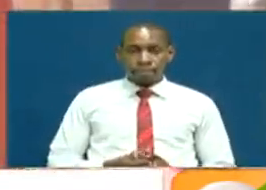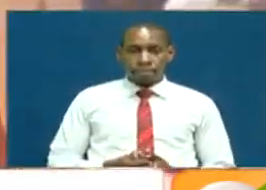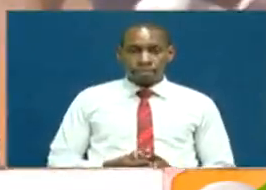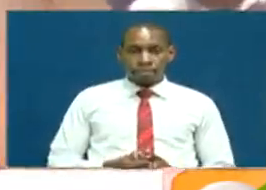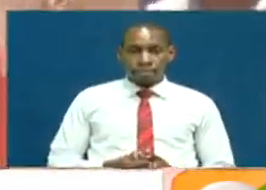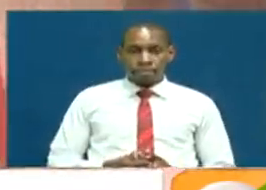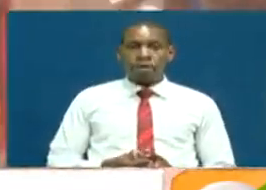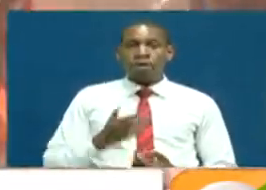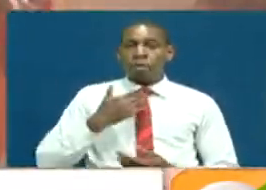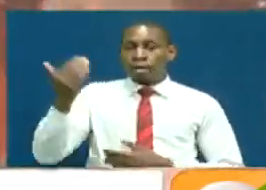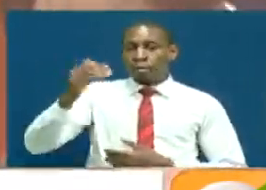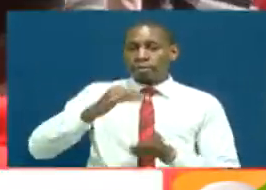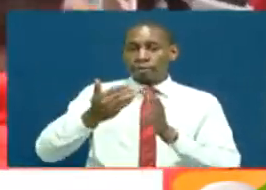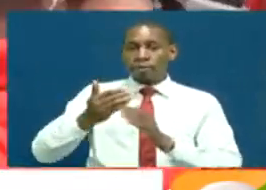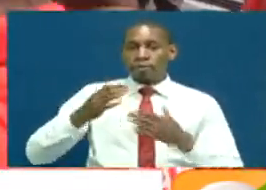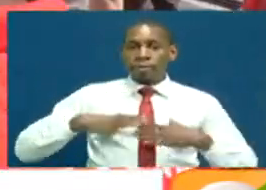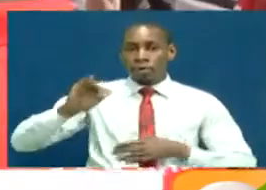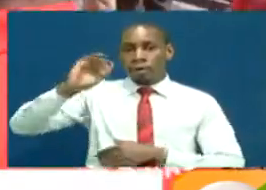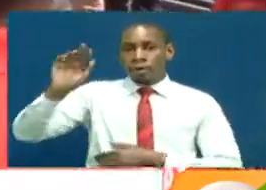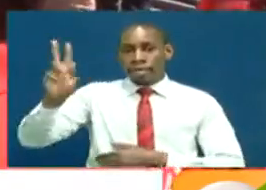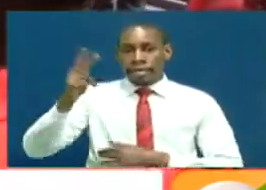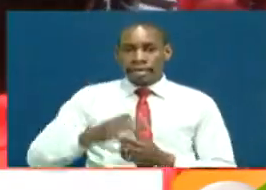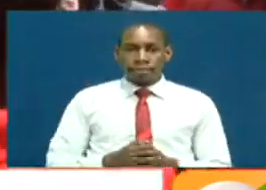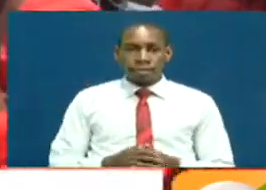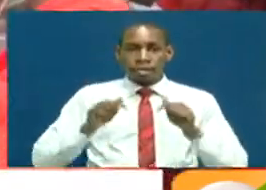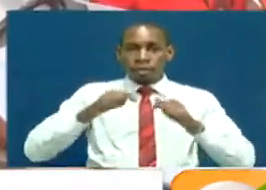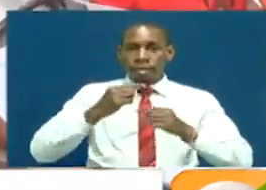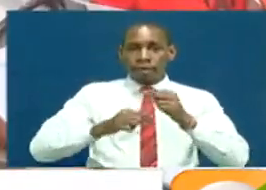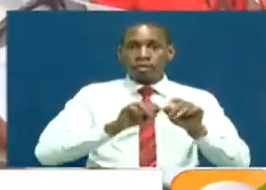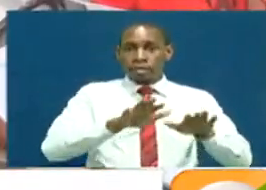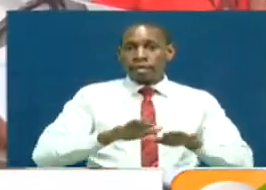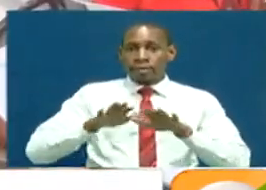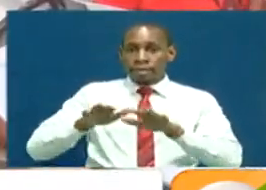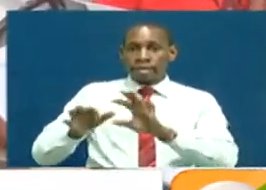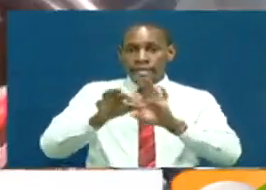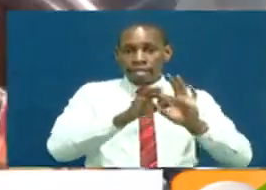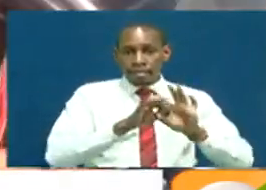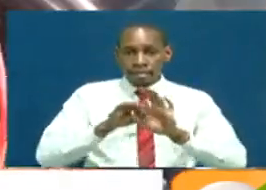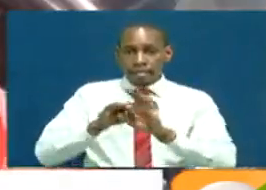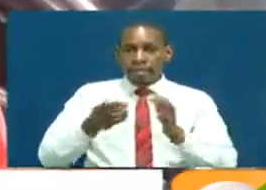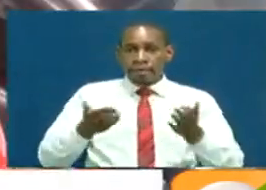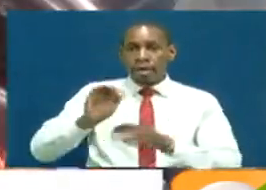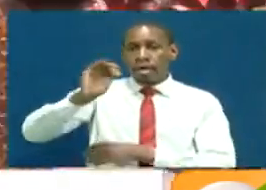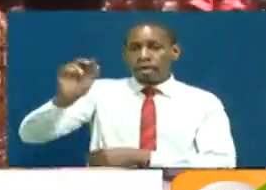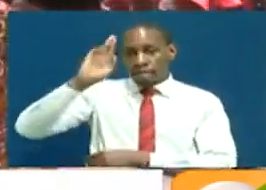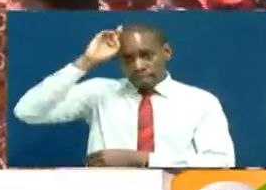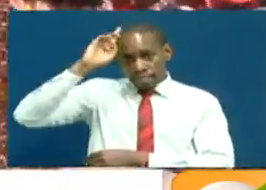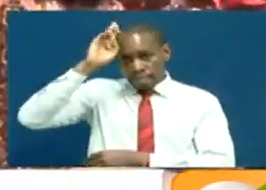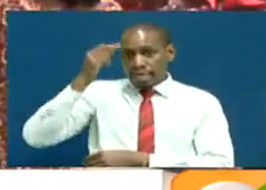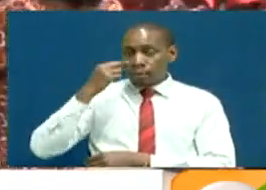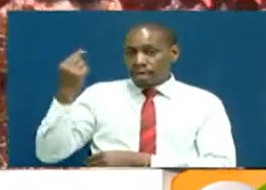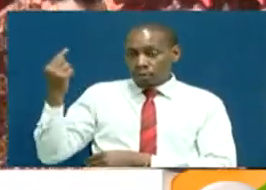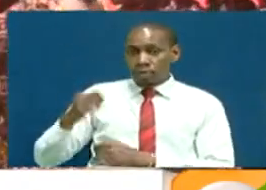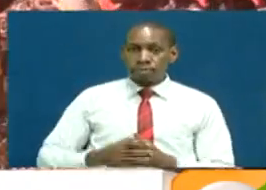ana jambo kwa wakazi wa Mlima Kenya. Hii leo ameendeleza kampeni ya Azimio katika kaunti ya Nyandarua. Sababu